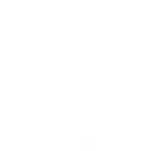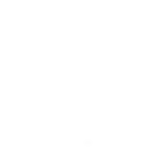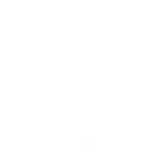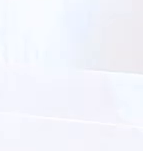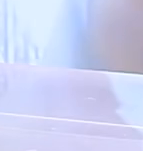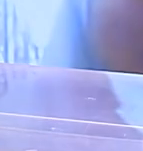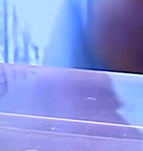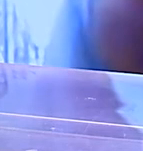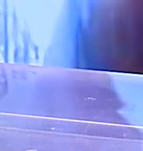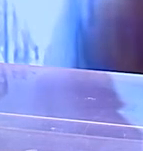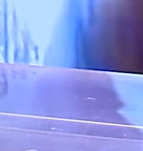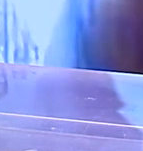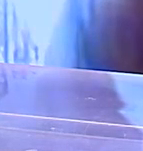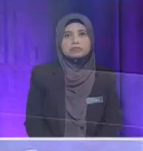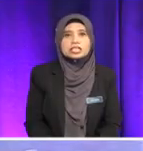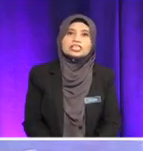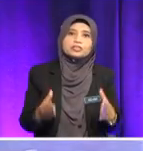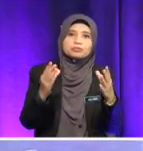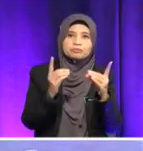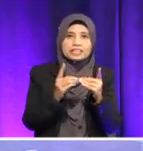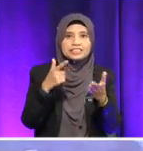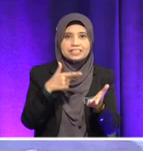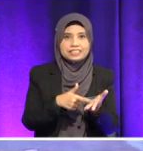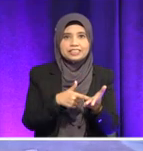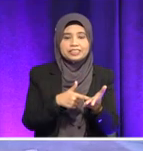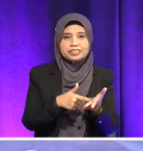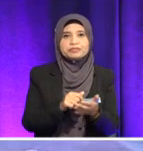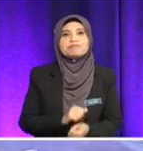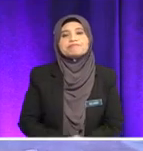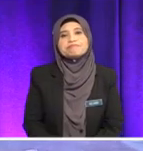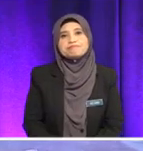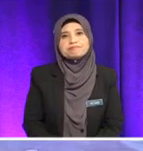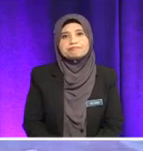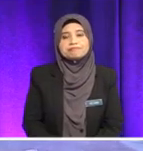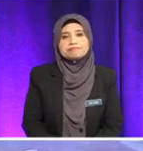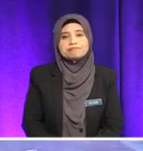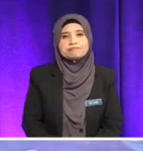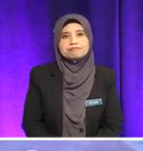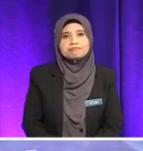KPM Terima kasih masih menonton Menengah Atas